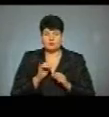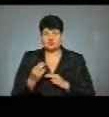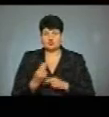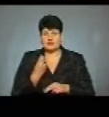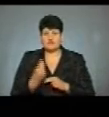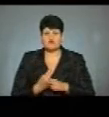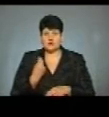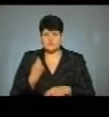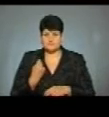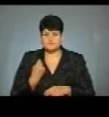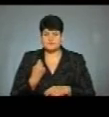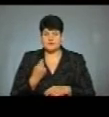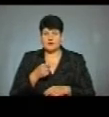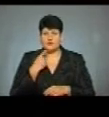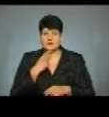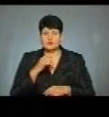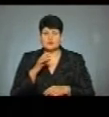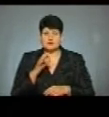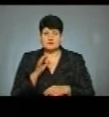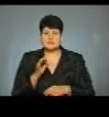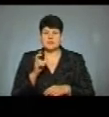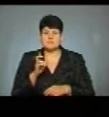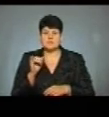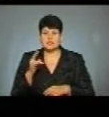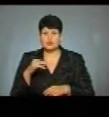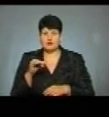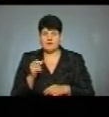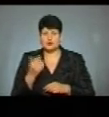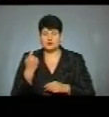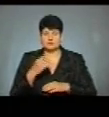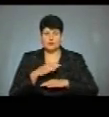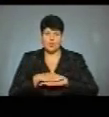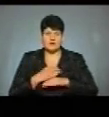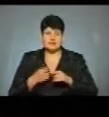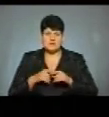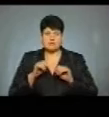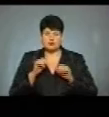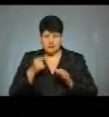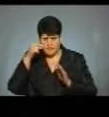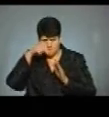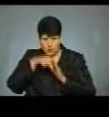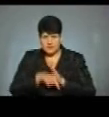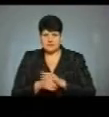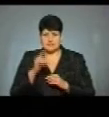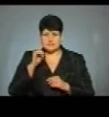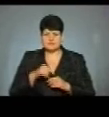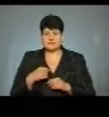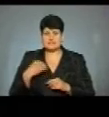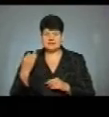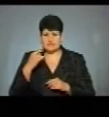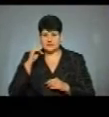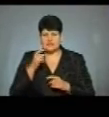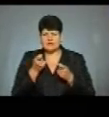навчати. За словами Оксани Бідованець, урок гаджетознавства для неї – це можливість поглибити знання. Цікаво знати. Я трошки